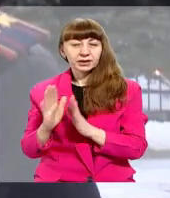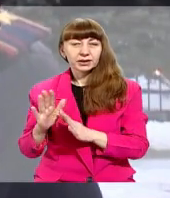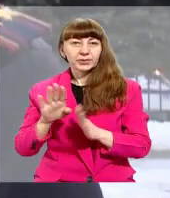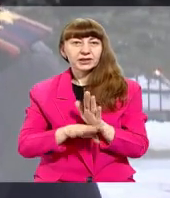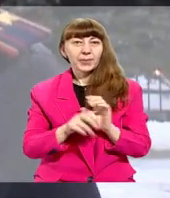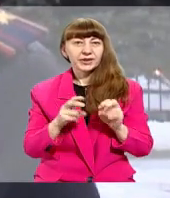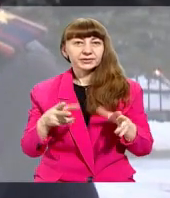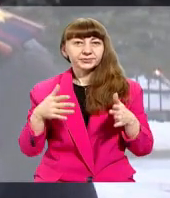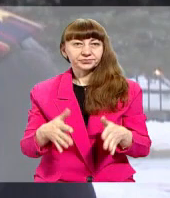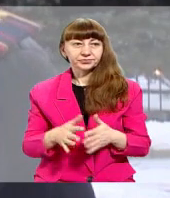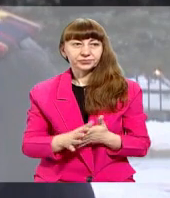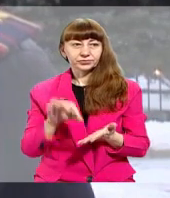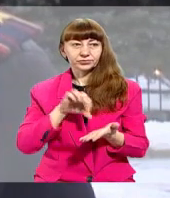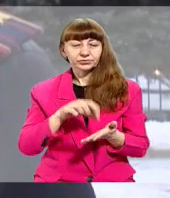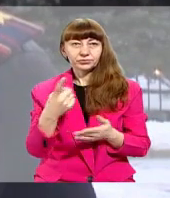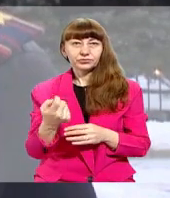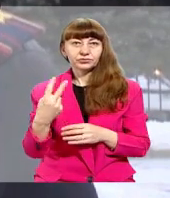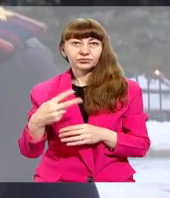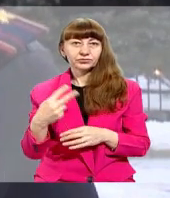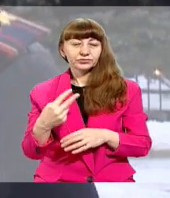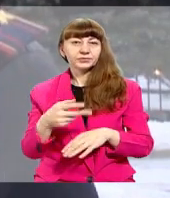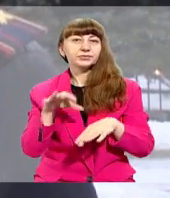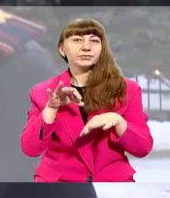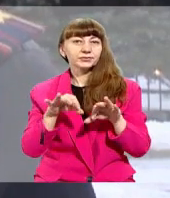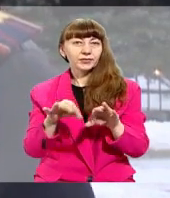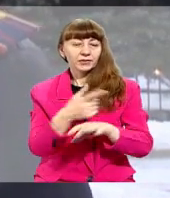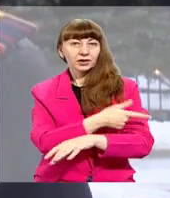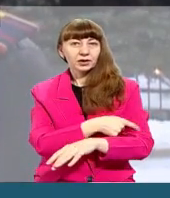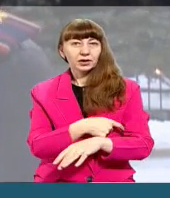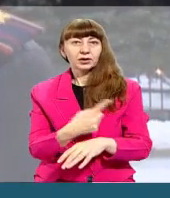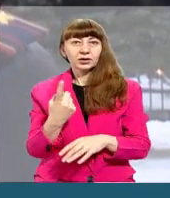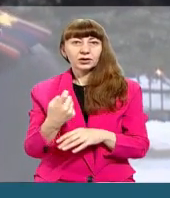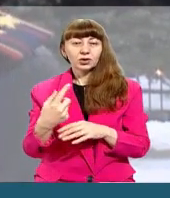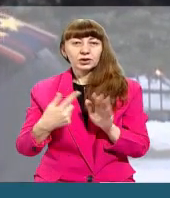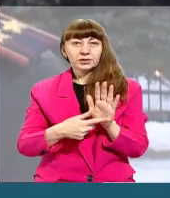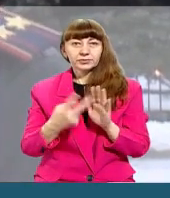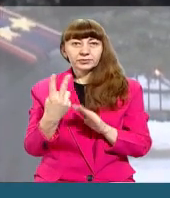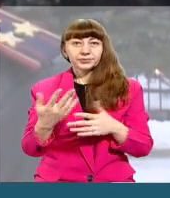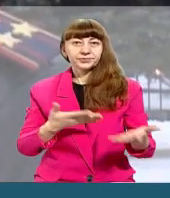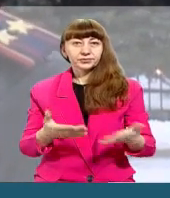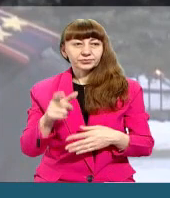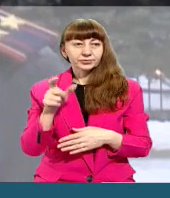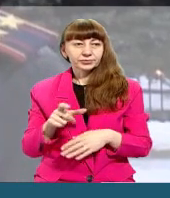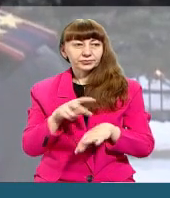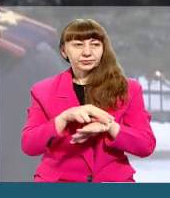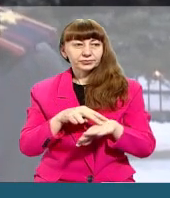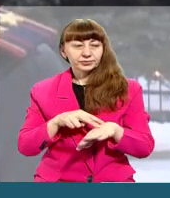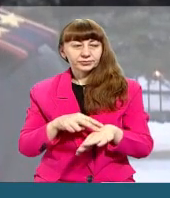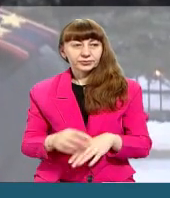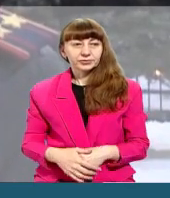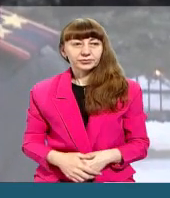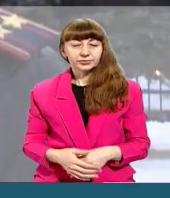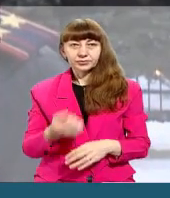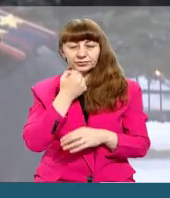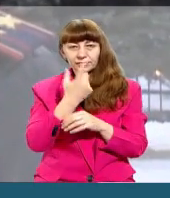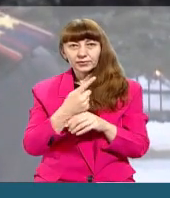по области заступает 122 автомобильных патруля и 172 пеших нарядов комплексных сил полиции. Благодаря этим машинам мы